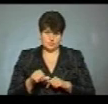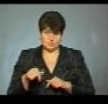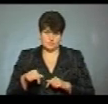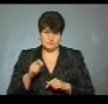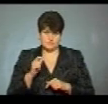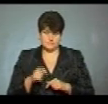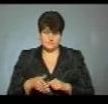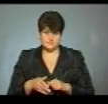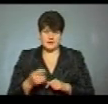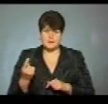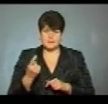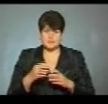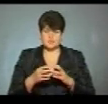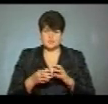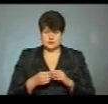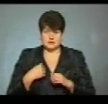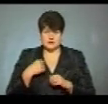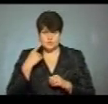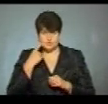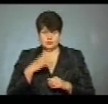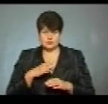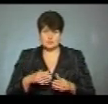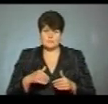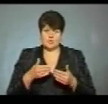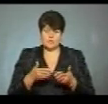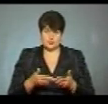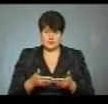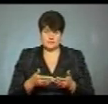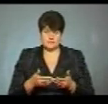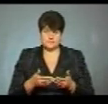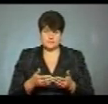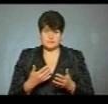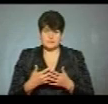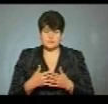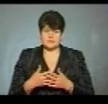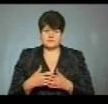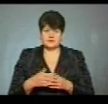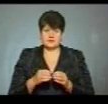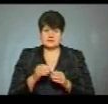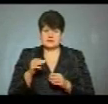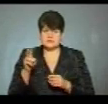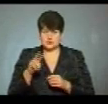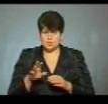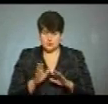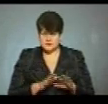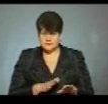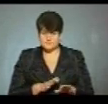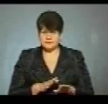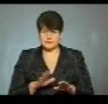до нас. Перша сума, я чув, що було запропоновано щось біля 10 тисяч доларів, але